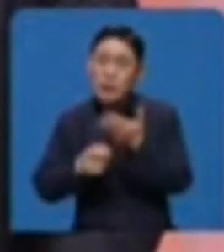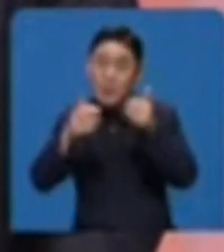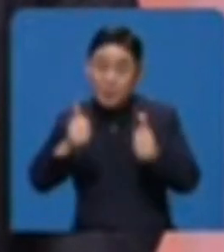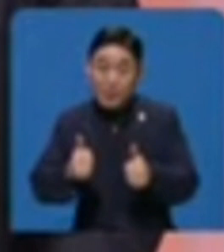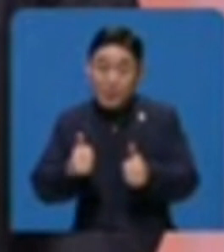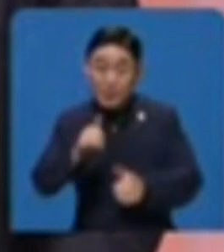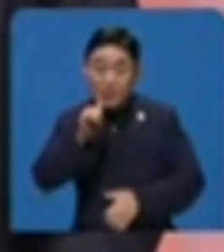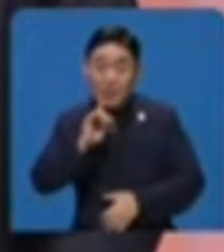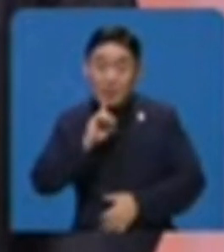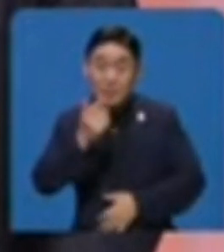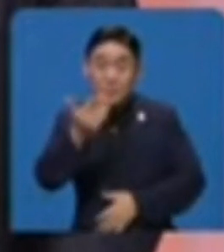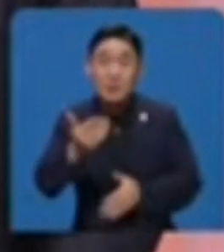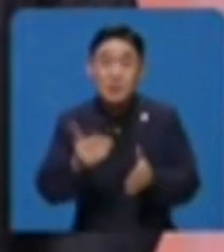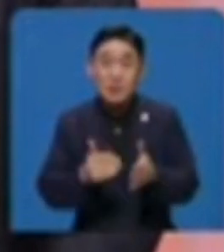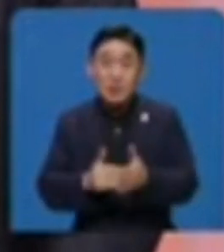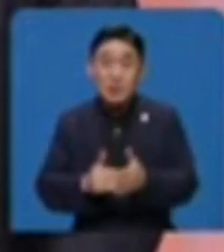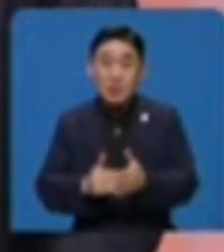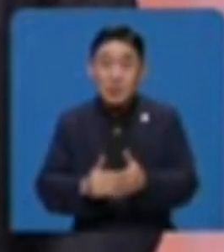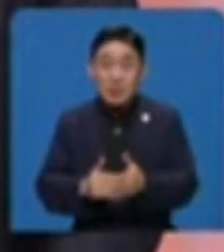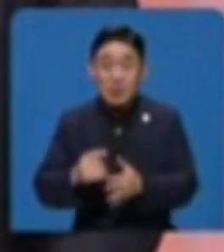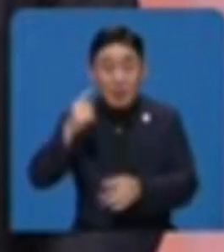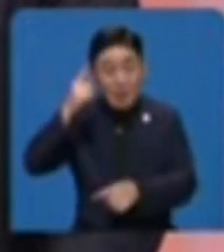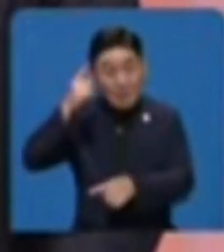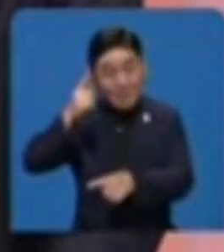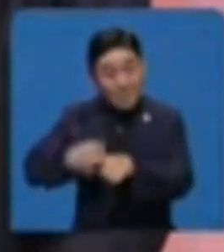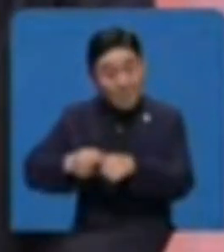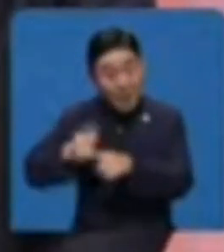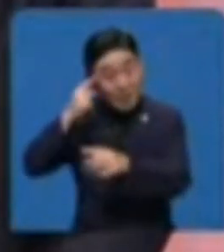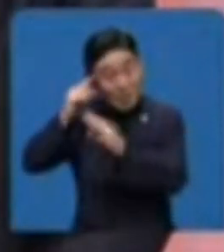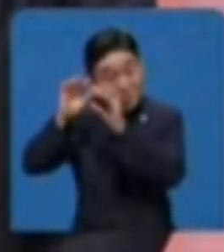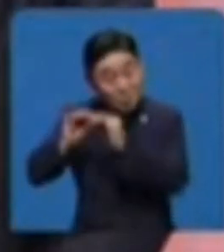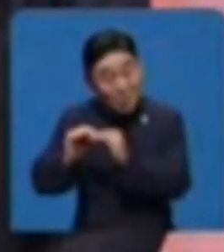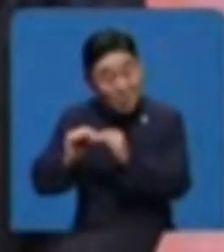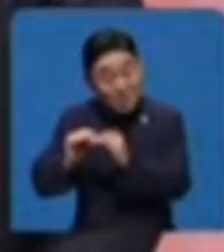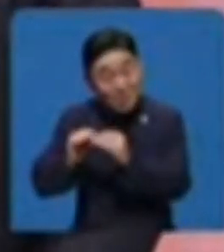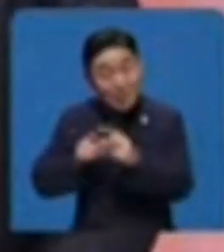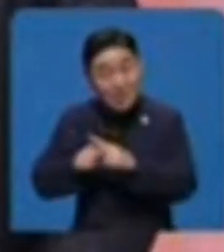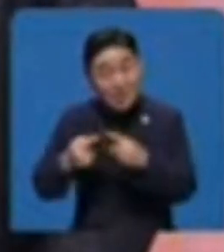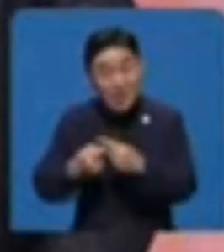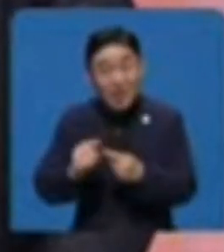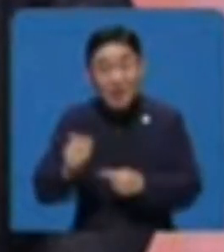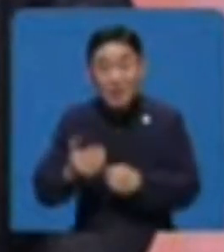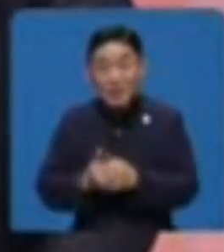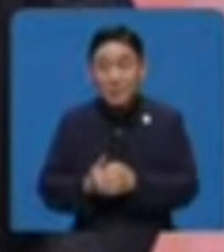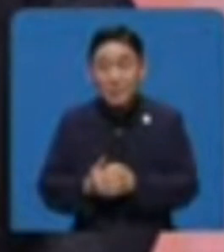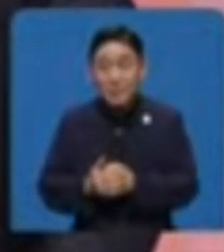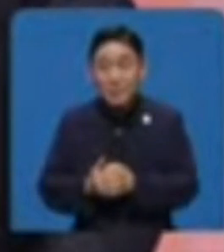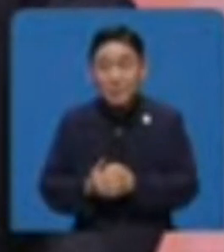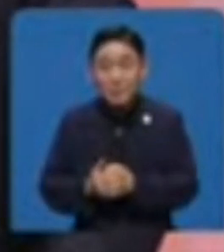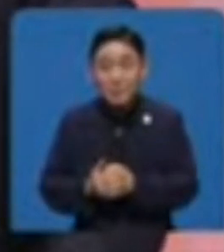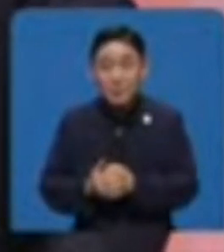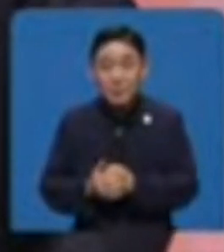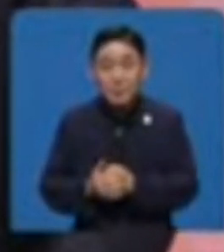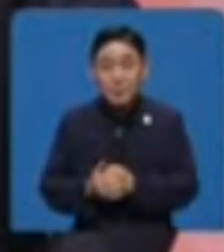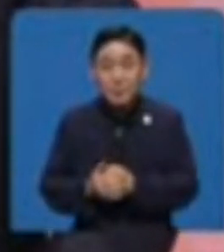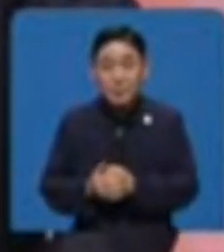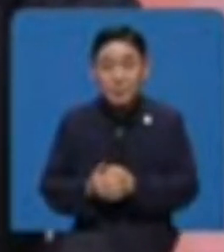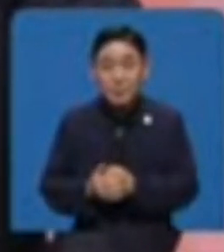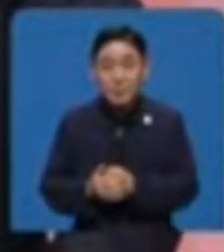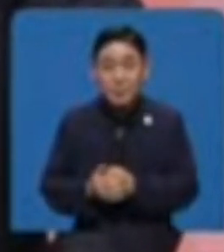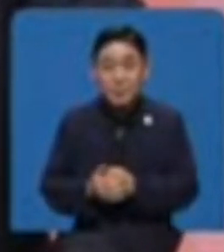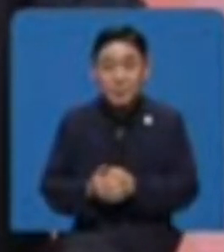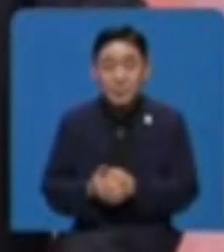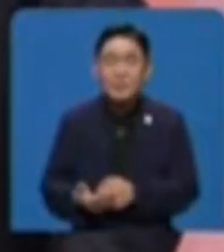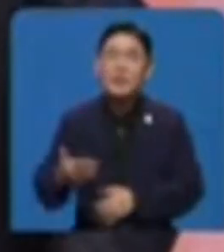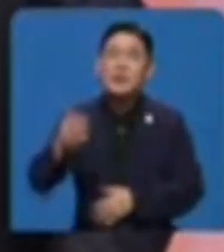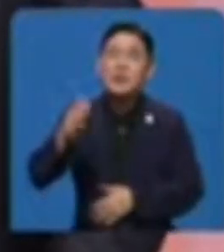제가 말씀을 드렸는데 반쯤은 동의하시는 네. 것으로 제가 이해를 하겠습니다. 저도 그때 네. 얼핏 그런 얘기를 기사에서 봤거든요.